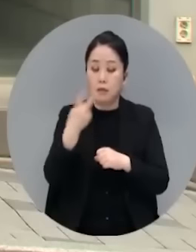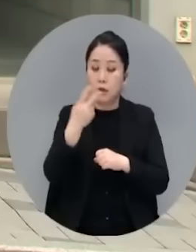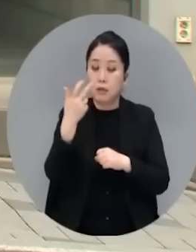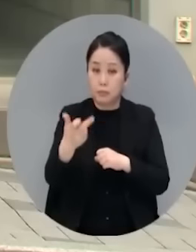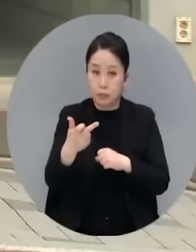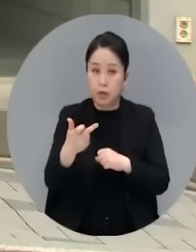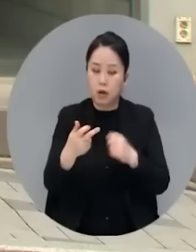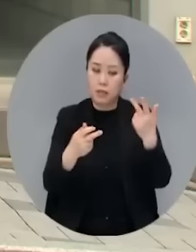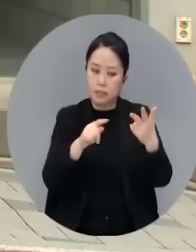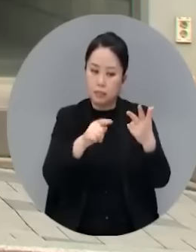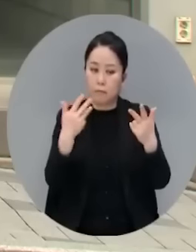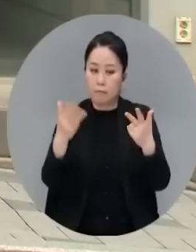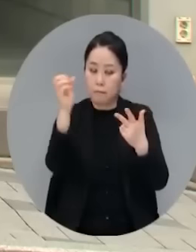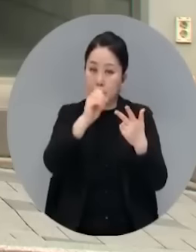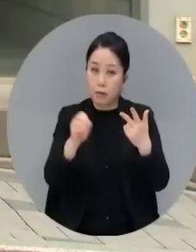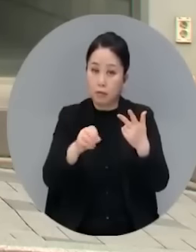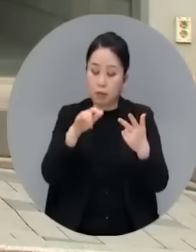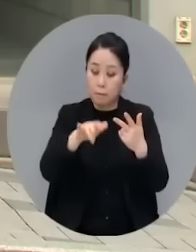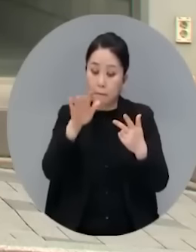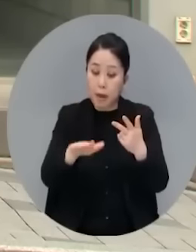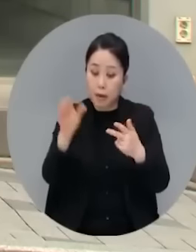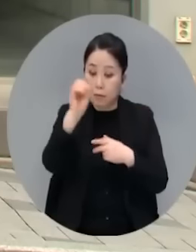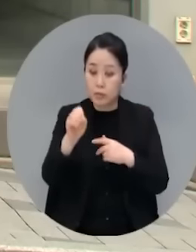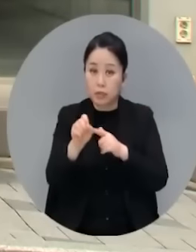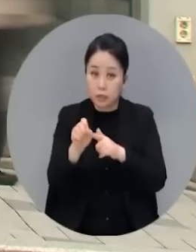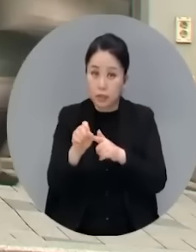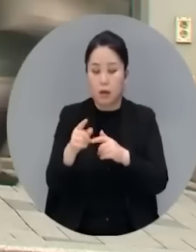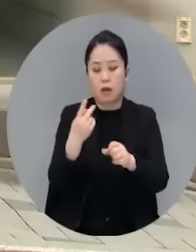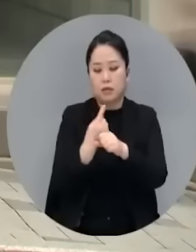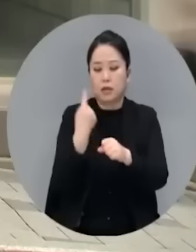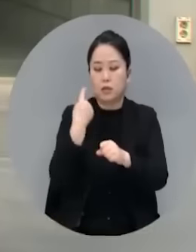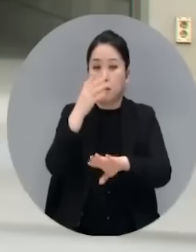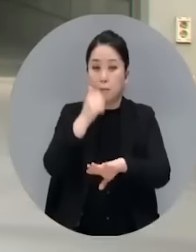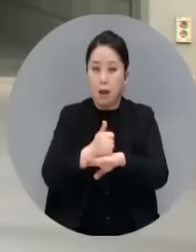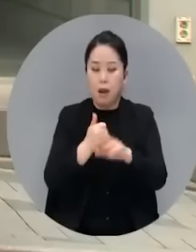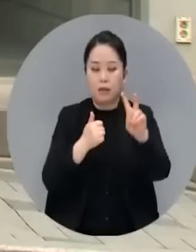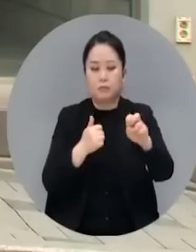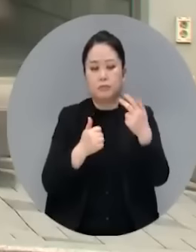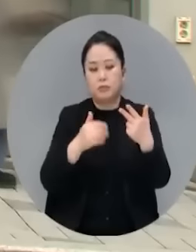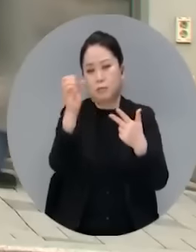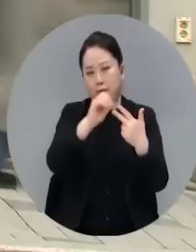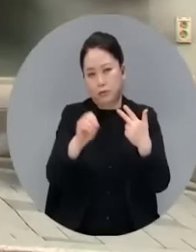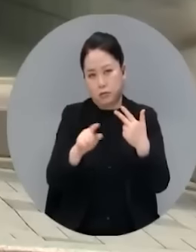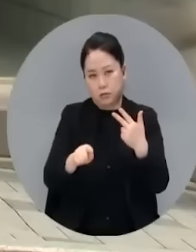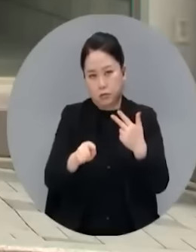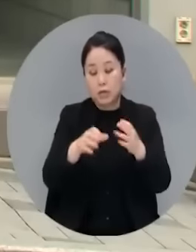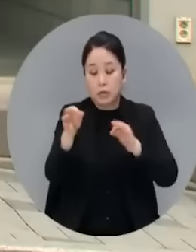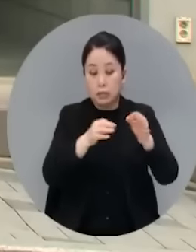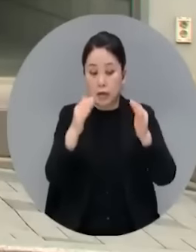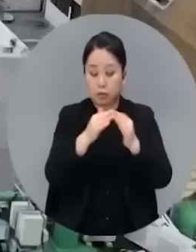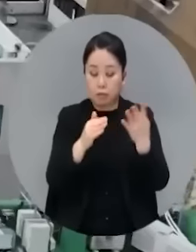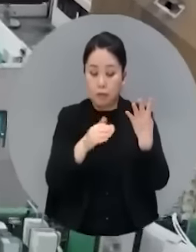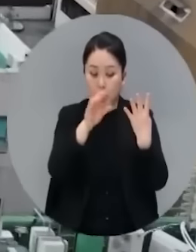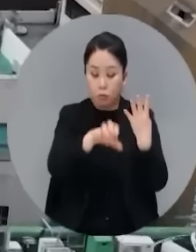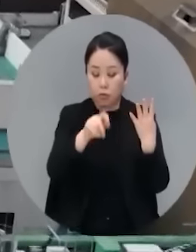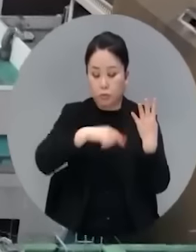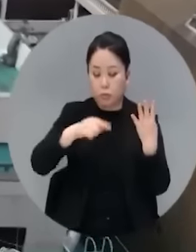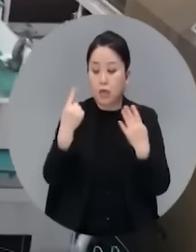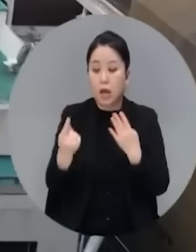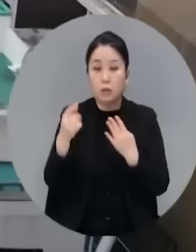2017년 7.8%였던 공실률은 지난해 말 27%. 상점 네 곳 중 한 곳은